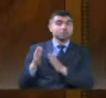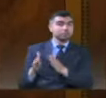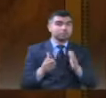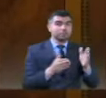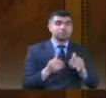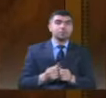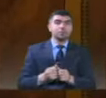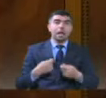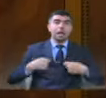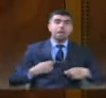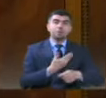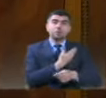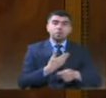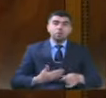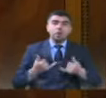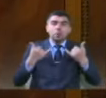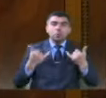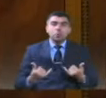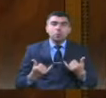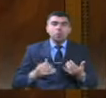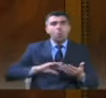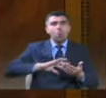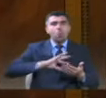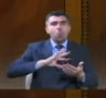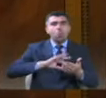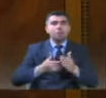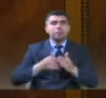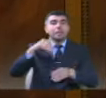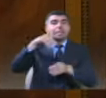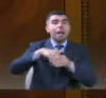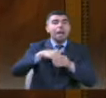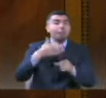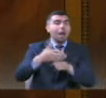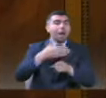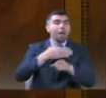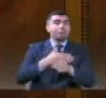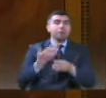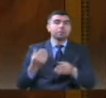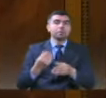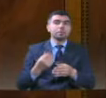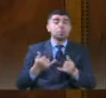الحكومة، نحن هنا بإرادة الناخبين جميعا، نحن هنا